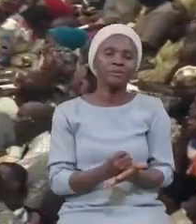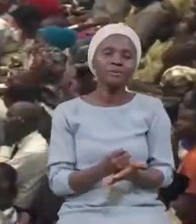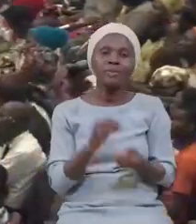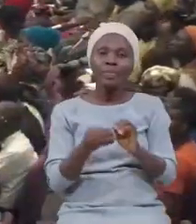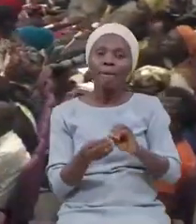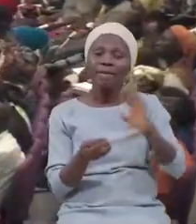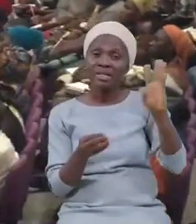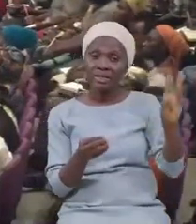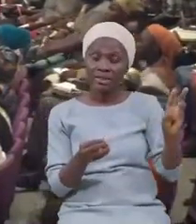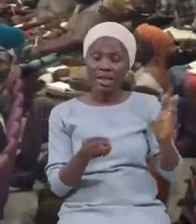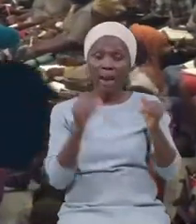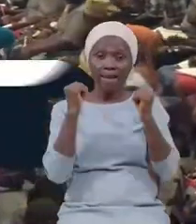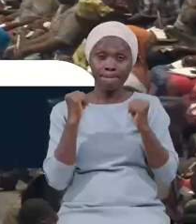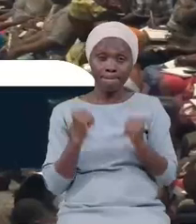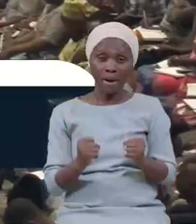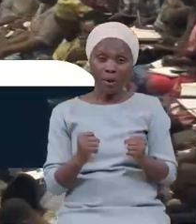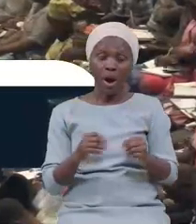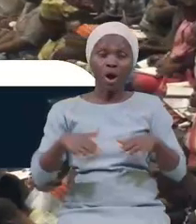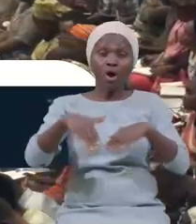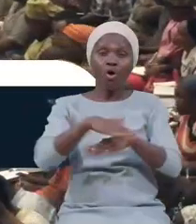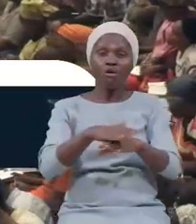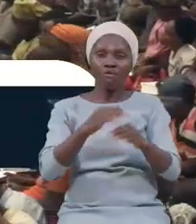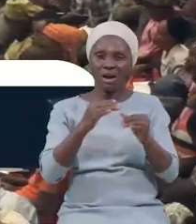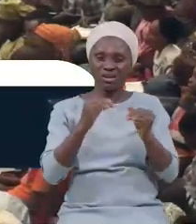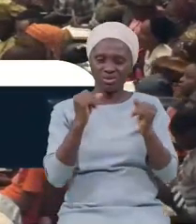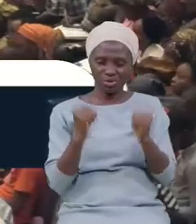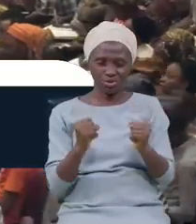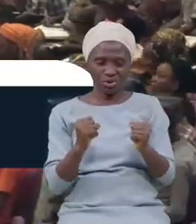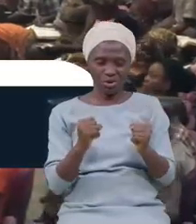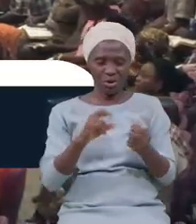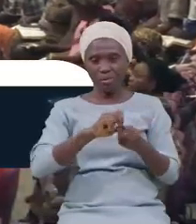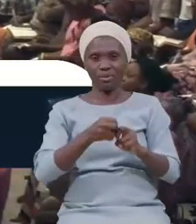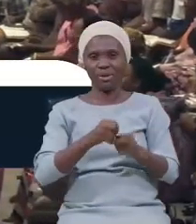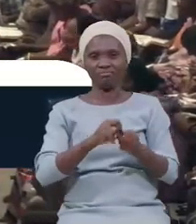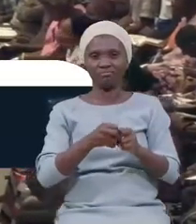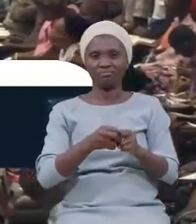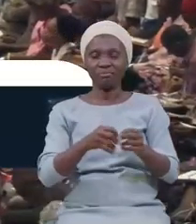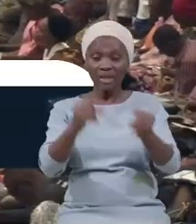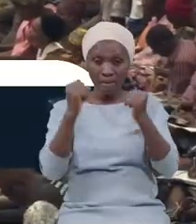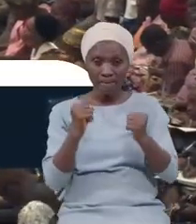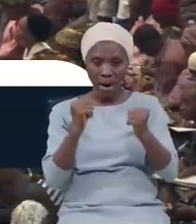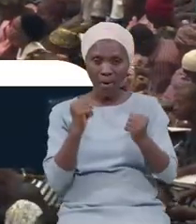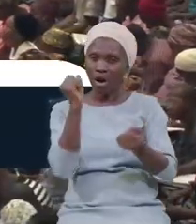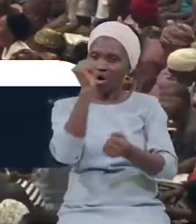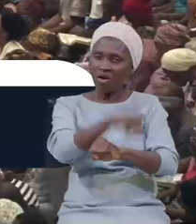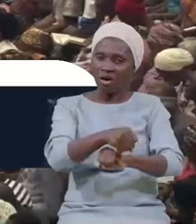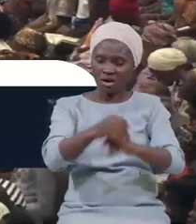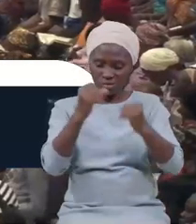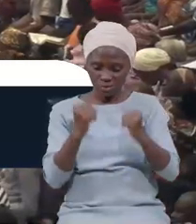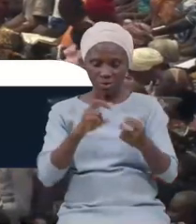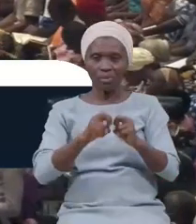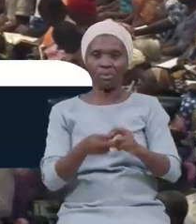Numéro 6, la puissance sur les forteresses. La puissance sur les forteresses.